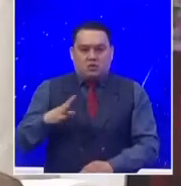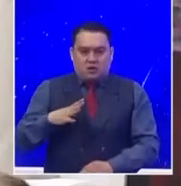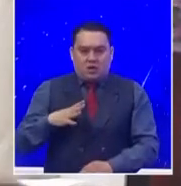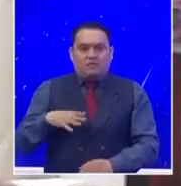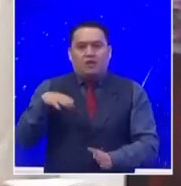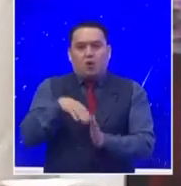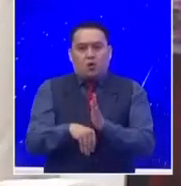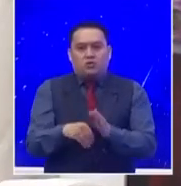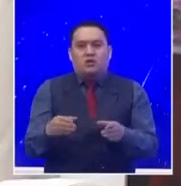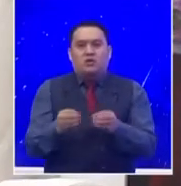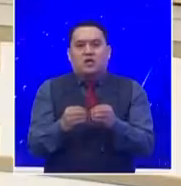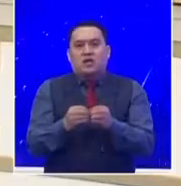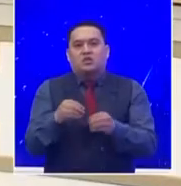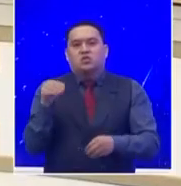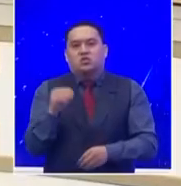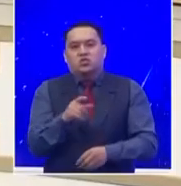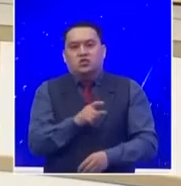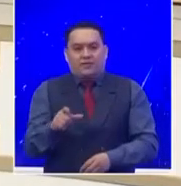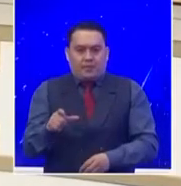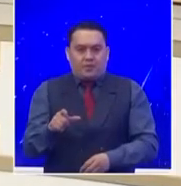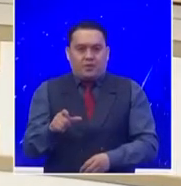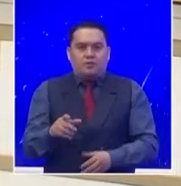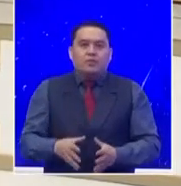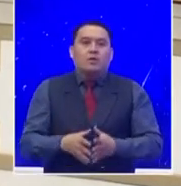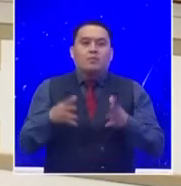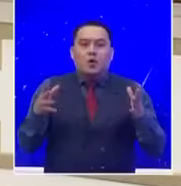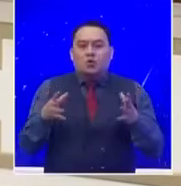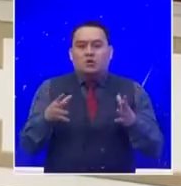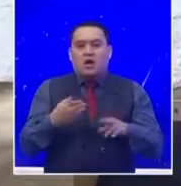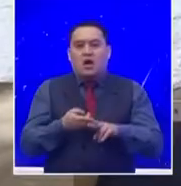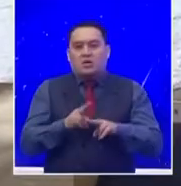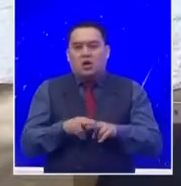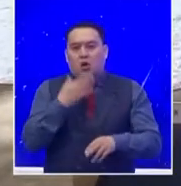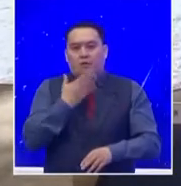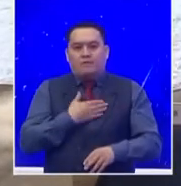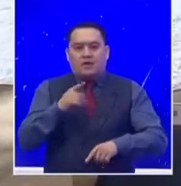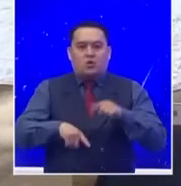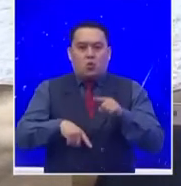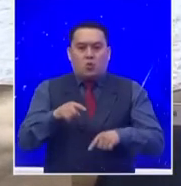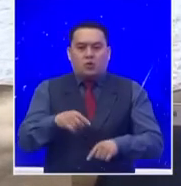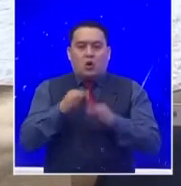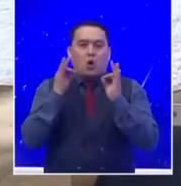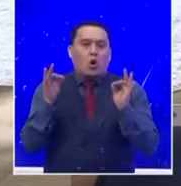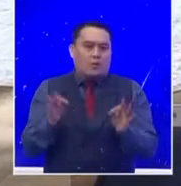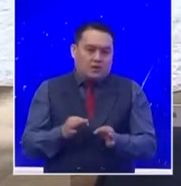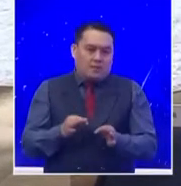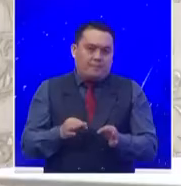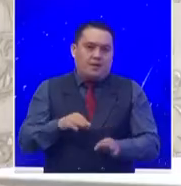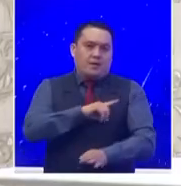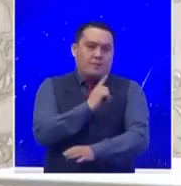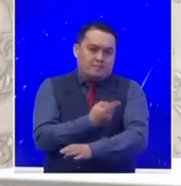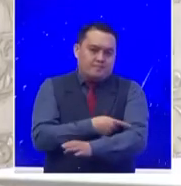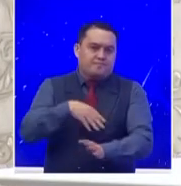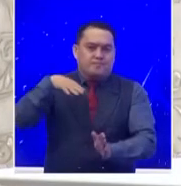в рядах партии порядка 10,5 тысяч человек. В основном большинство – это патриоты с большим опытом. Они приложили все